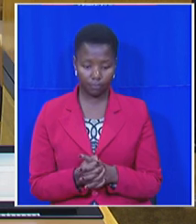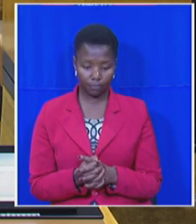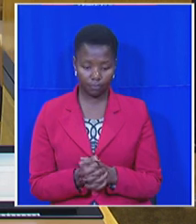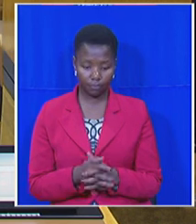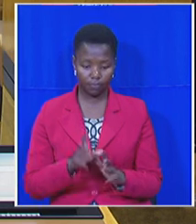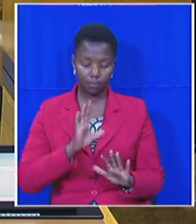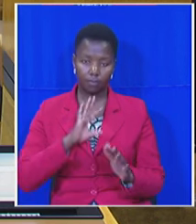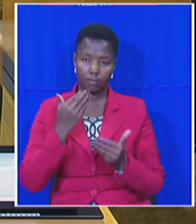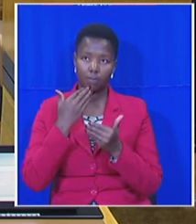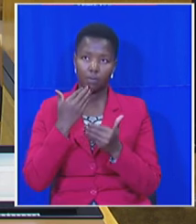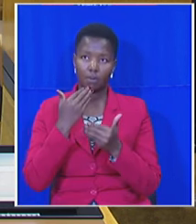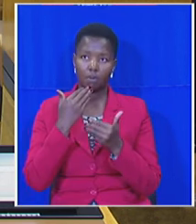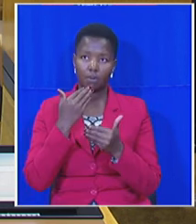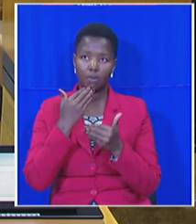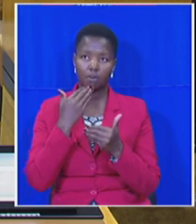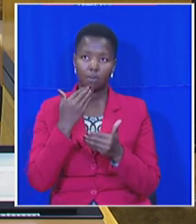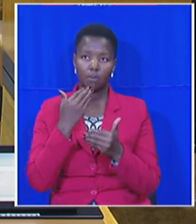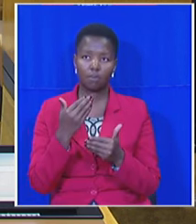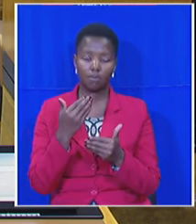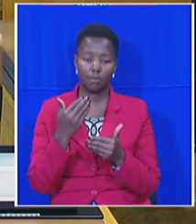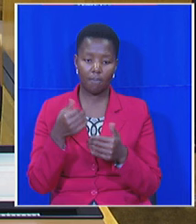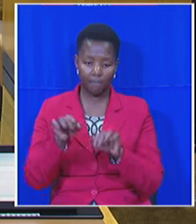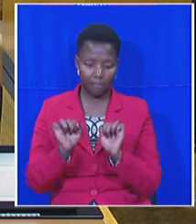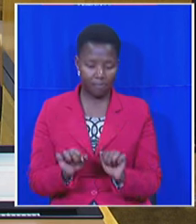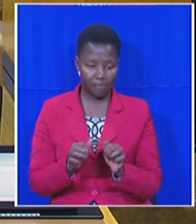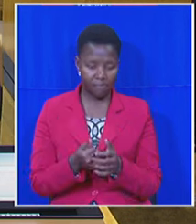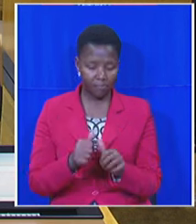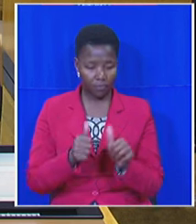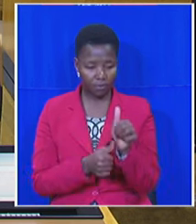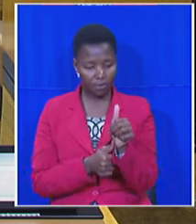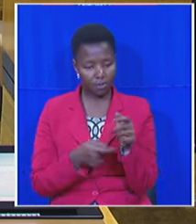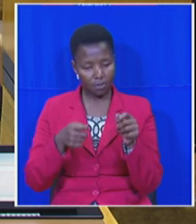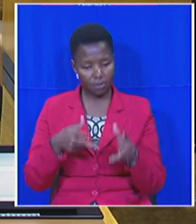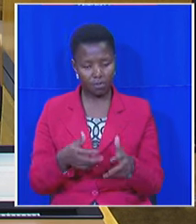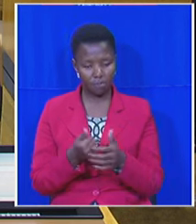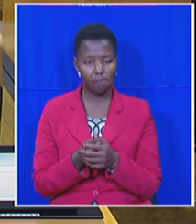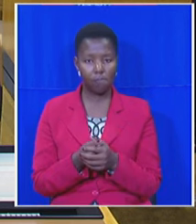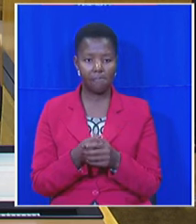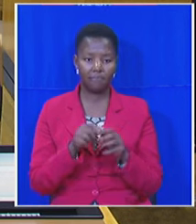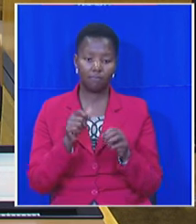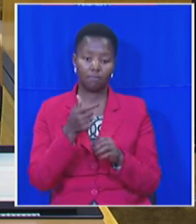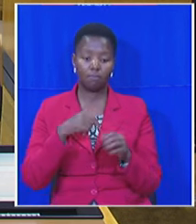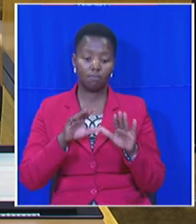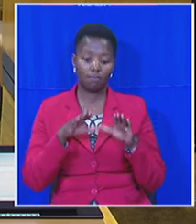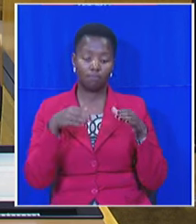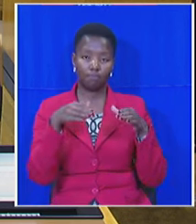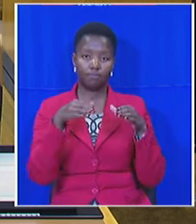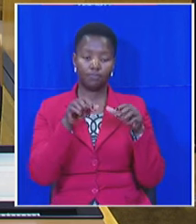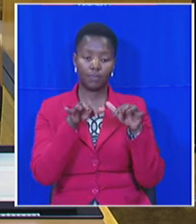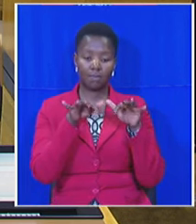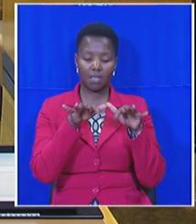Ngiyathokoza mphathini Rambo. Ihlangano yesitshaba esekelwa nguZimu nabezimu